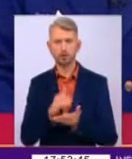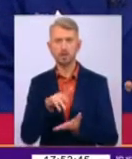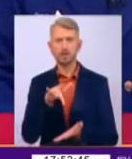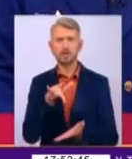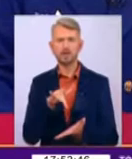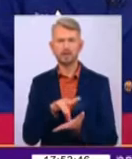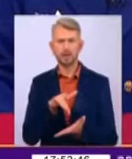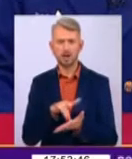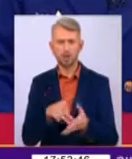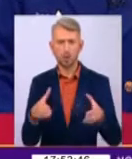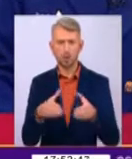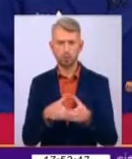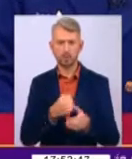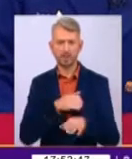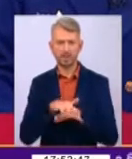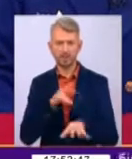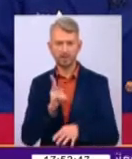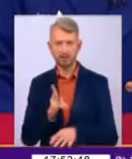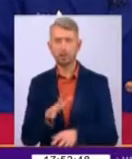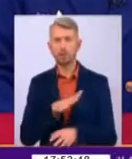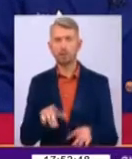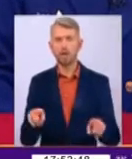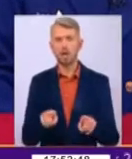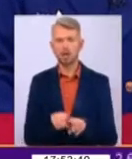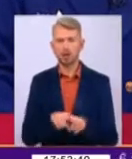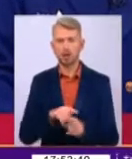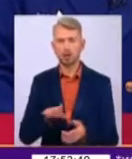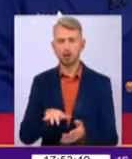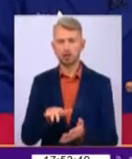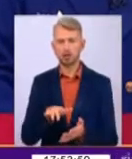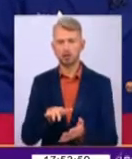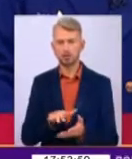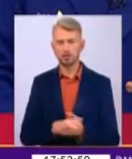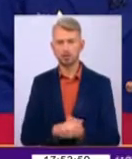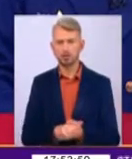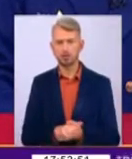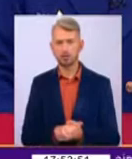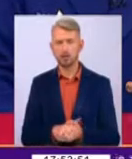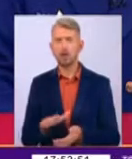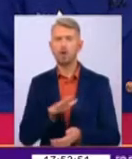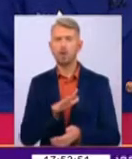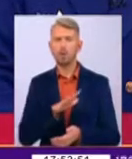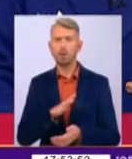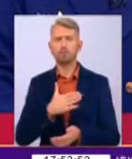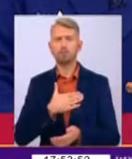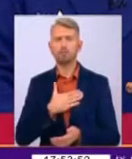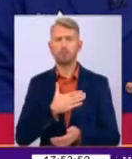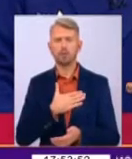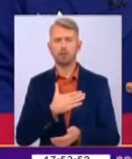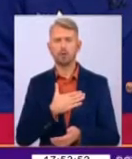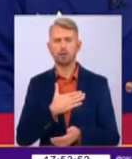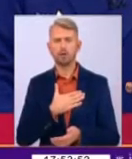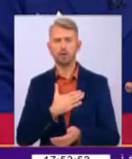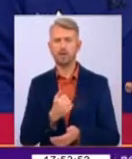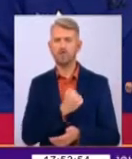групі військ. Так. Така була місто Брунталь. Був моя